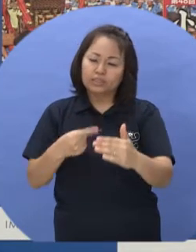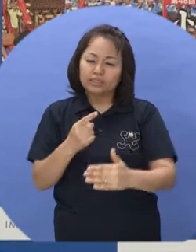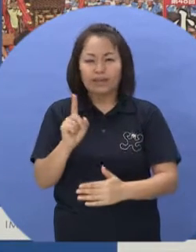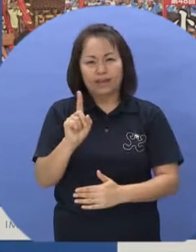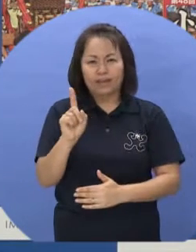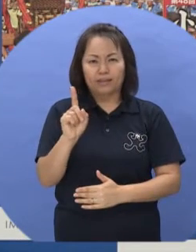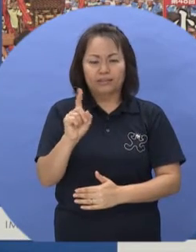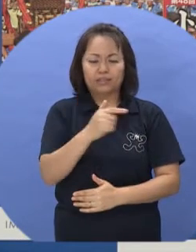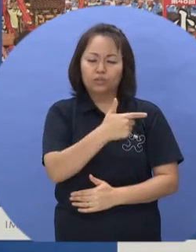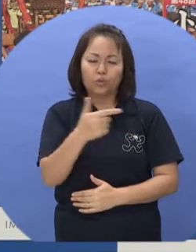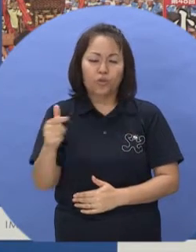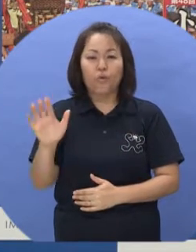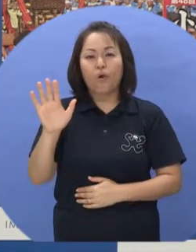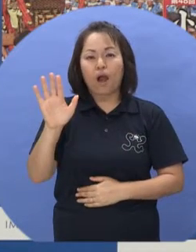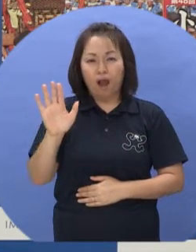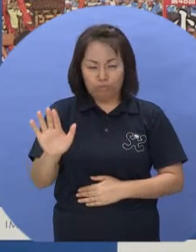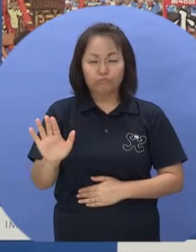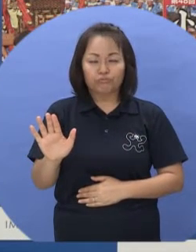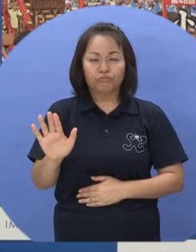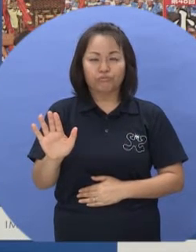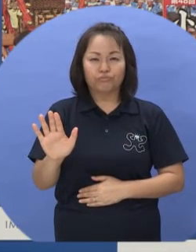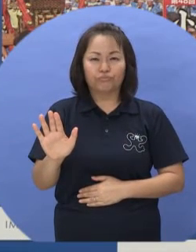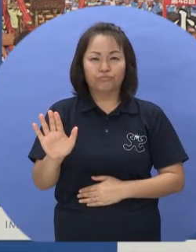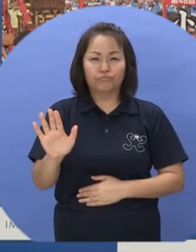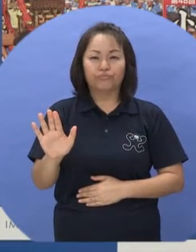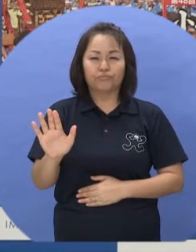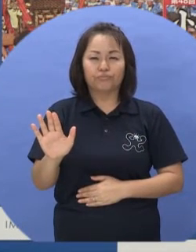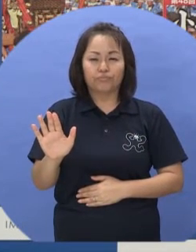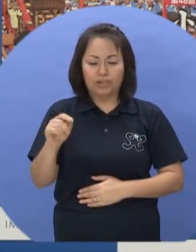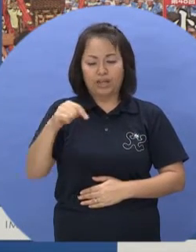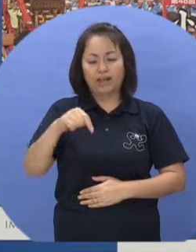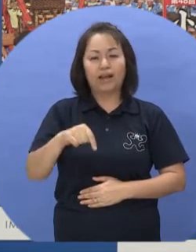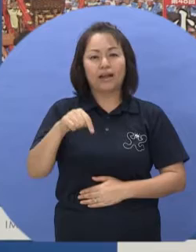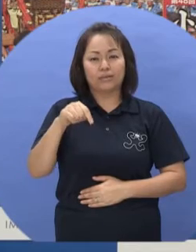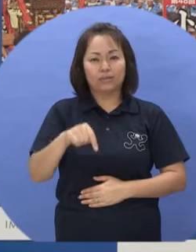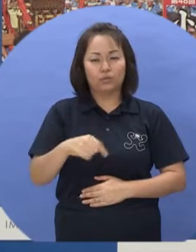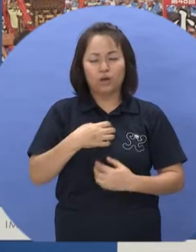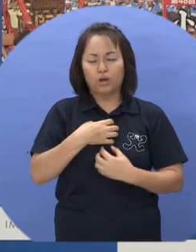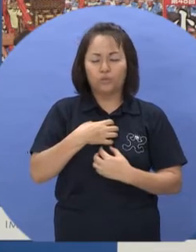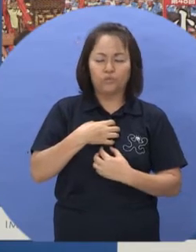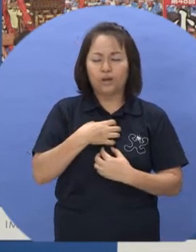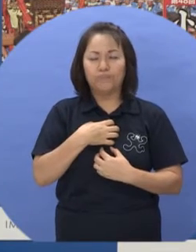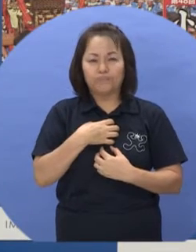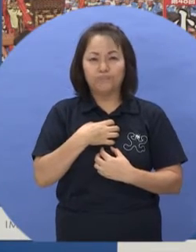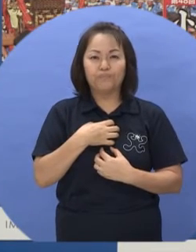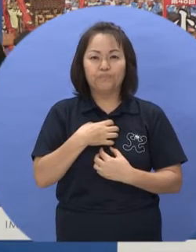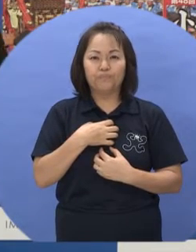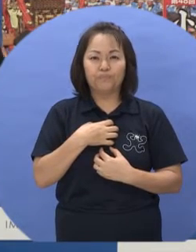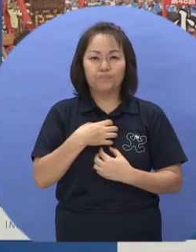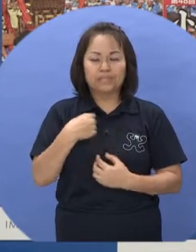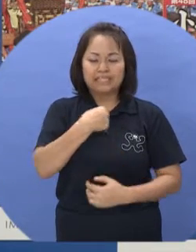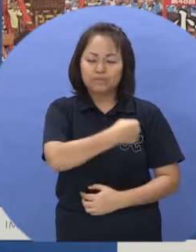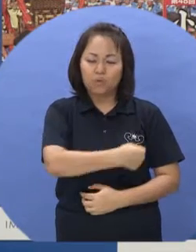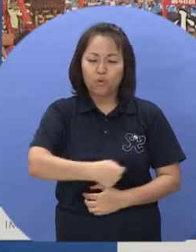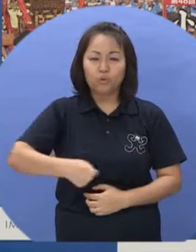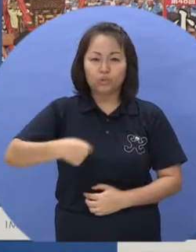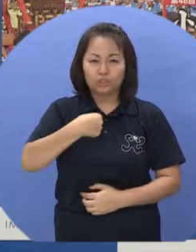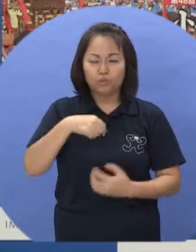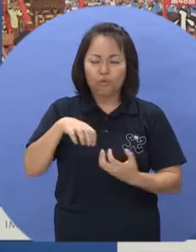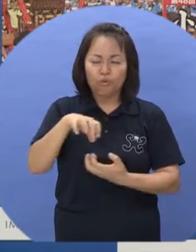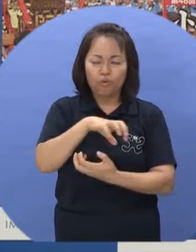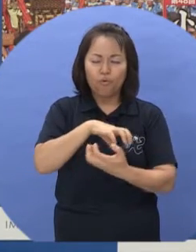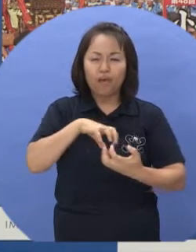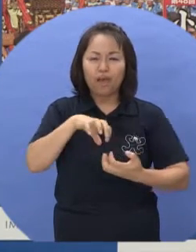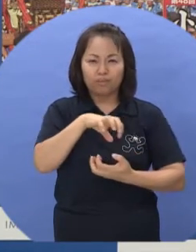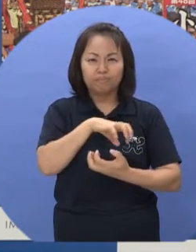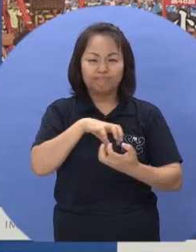要素が挙げられるわけでありますが、やはり中にはですね、この不安などによる情緒的な混乱など、